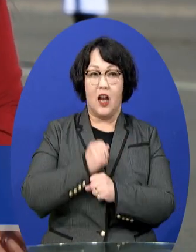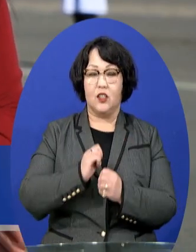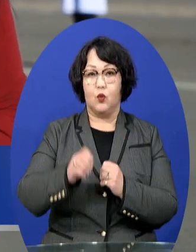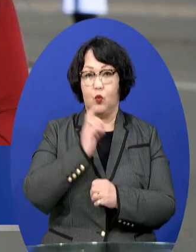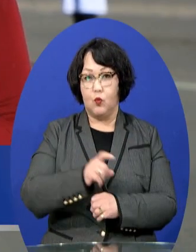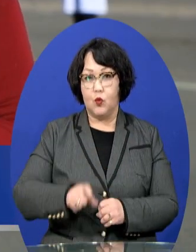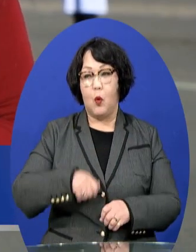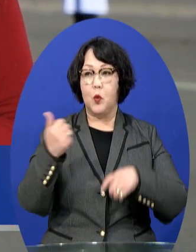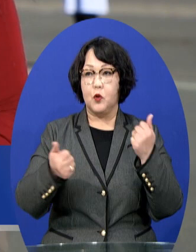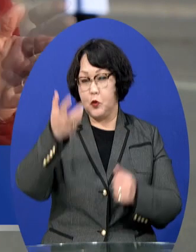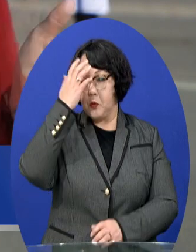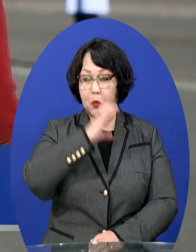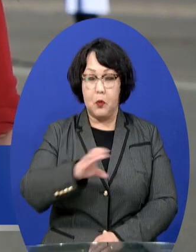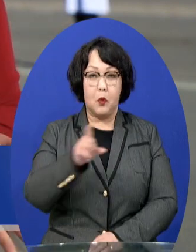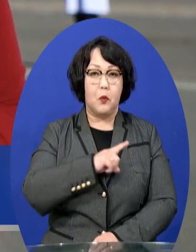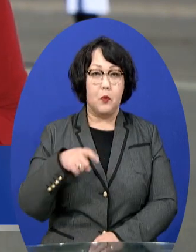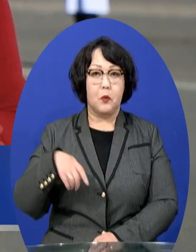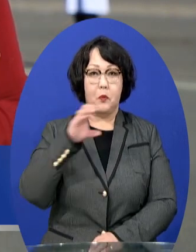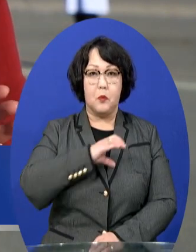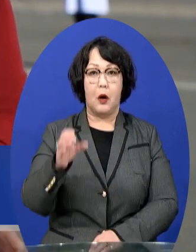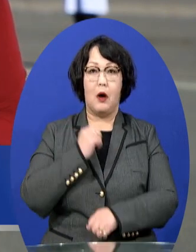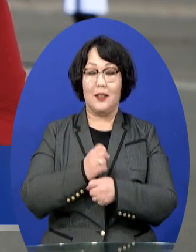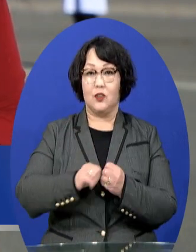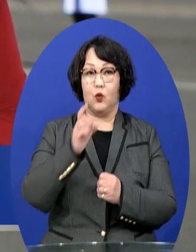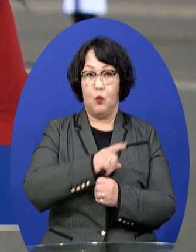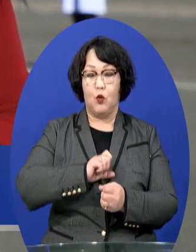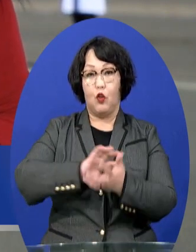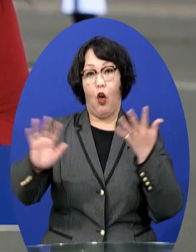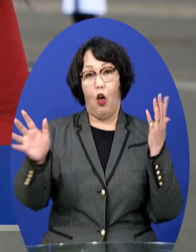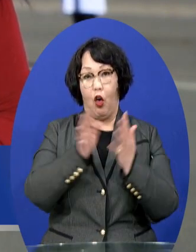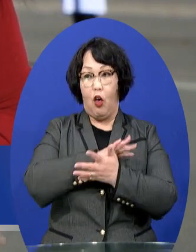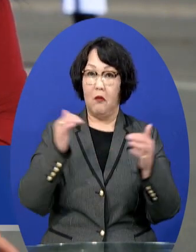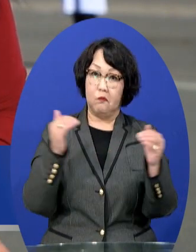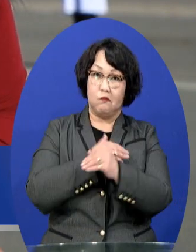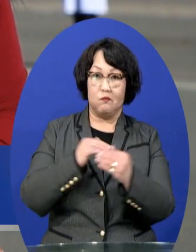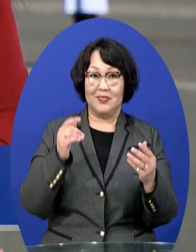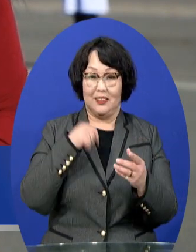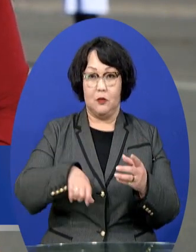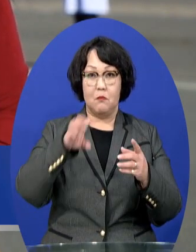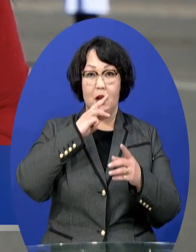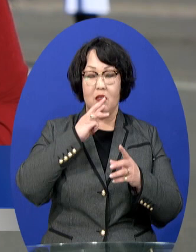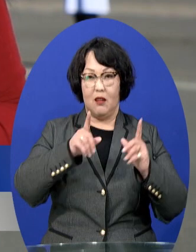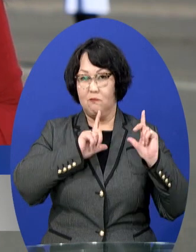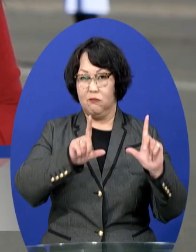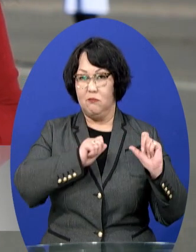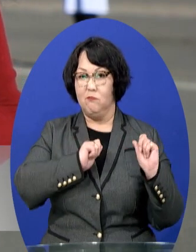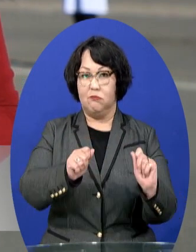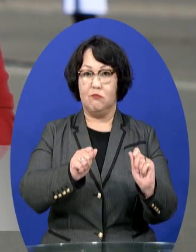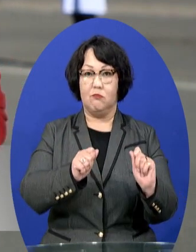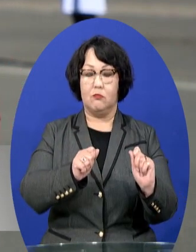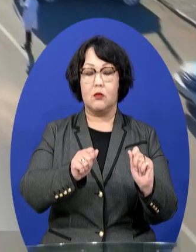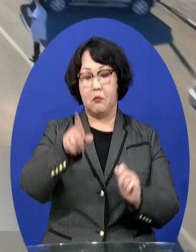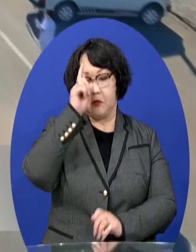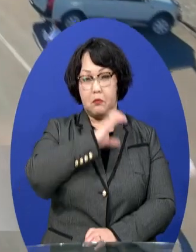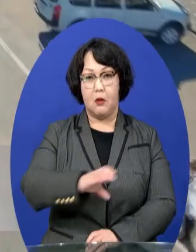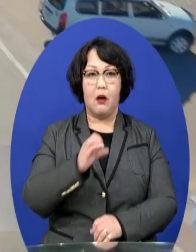төрийн байгууллага хувийн хөвшлийн ажилчид бол зорчдог. За яг энэ цэгээс энэ гол мэдээллийг хүргэх нь чухал байсан гэдгийг эрүүл мэндийн байгууллагын ажилчид хэлж